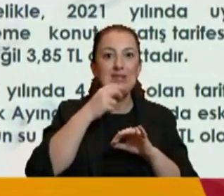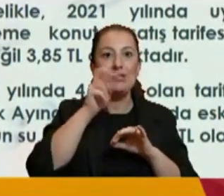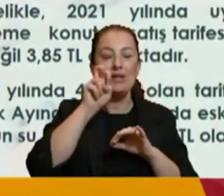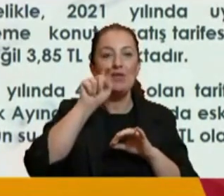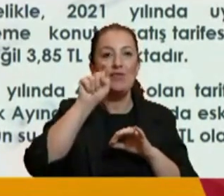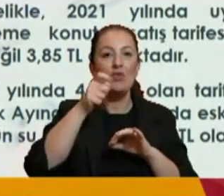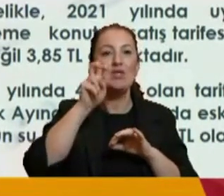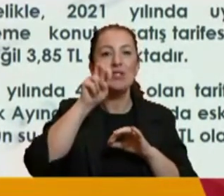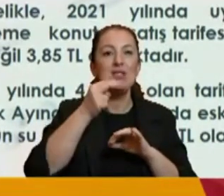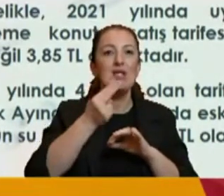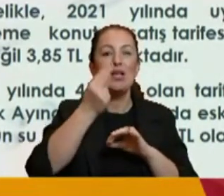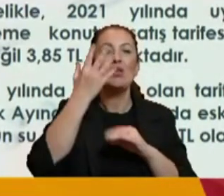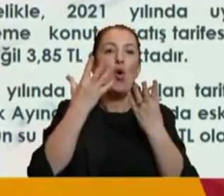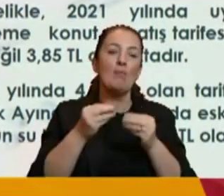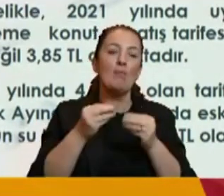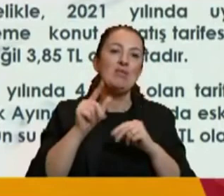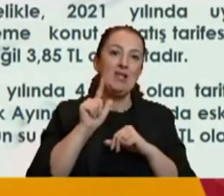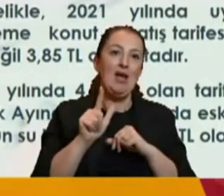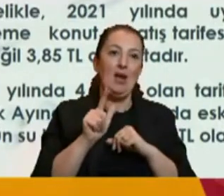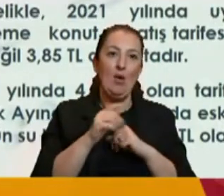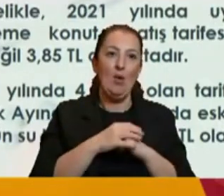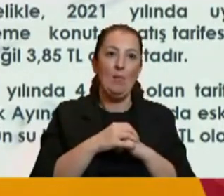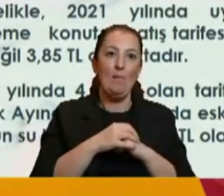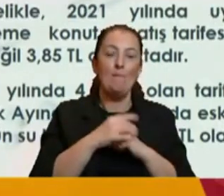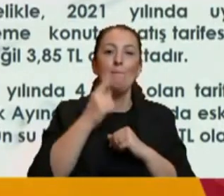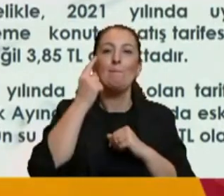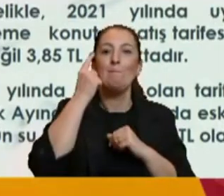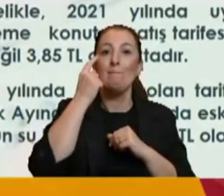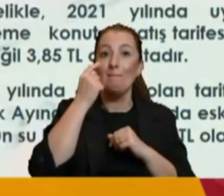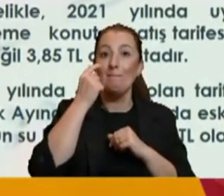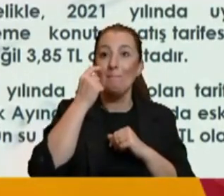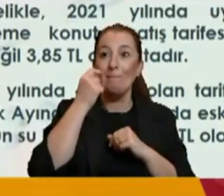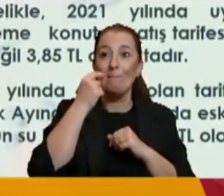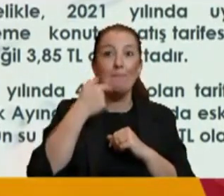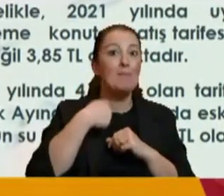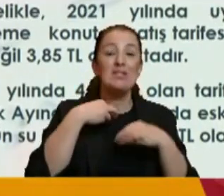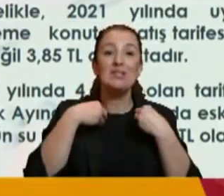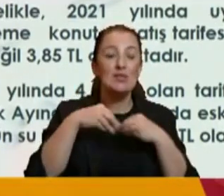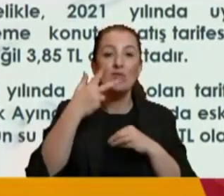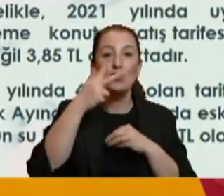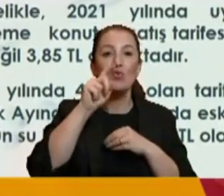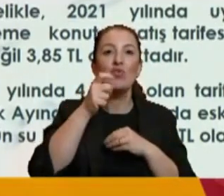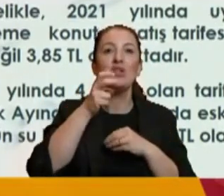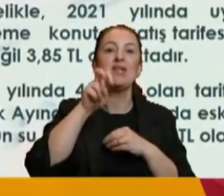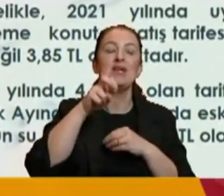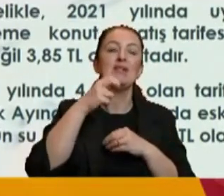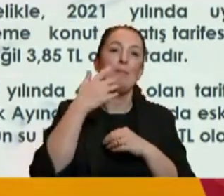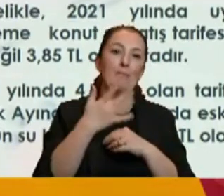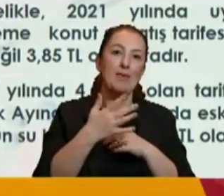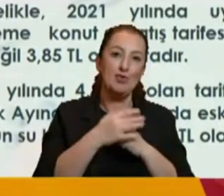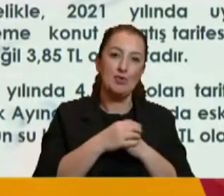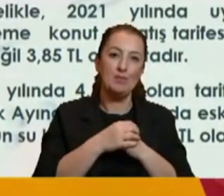8.80 7 olması gerekiyordu Biz kaçar satıyoruz 3.85